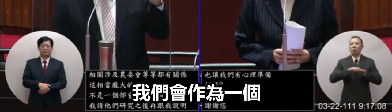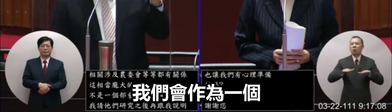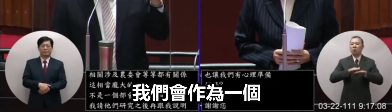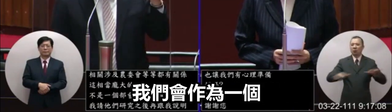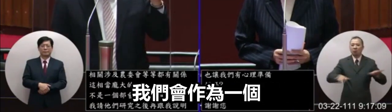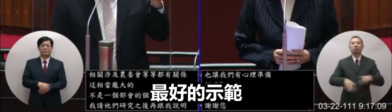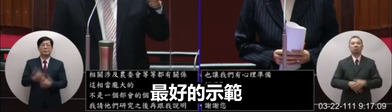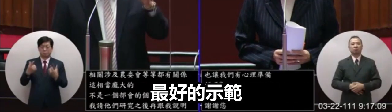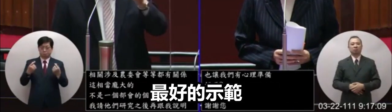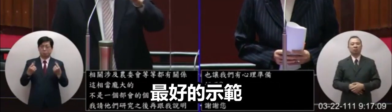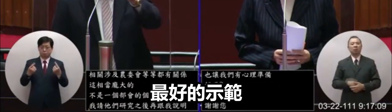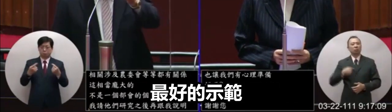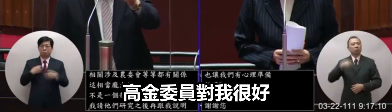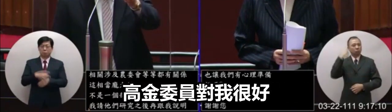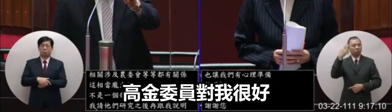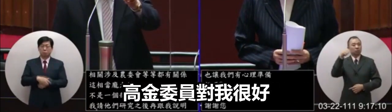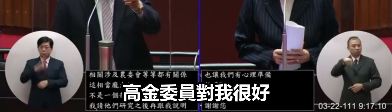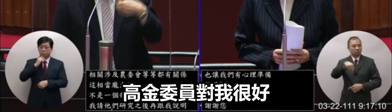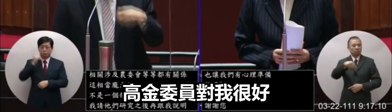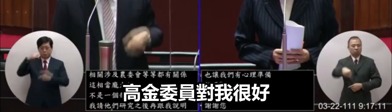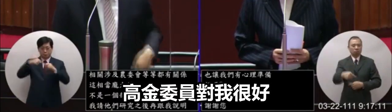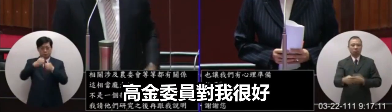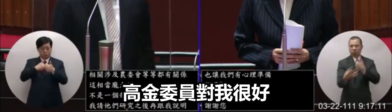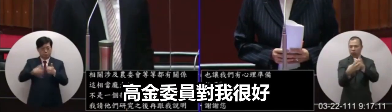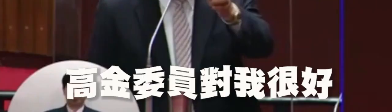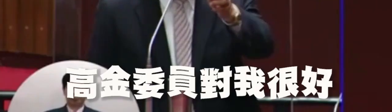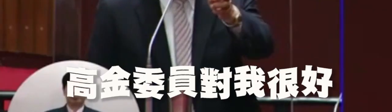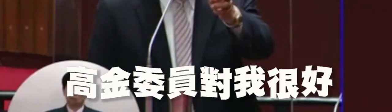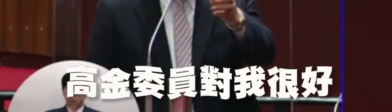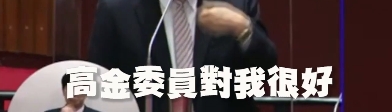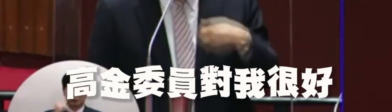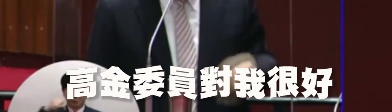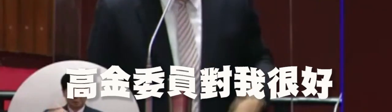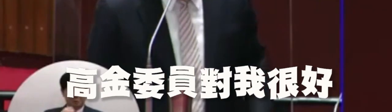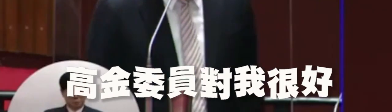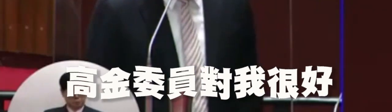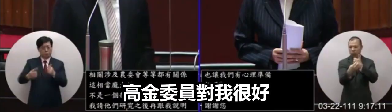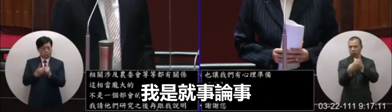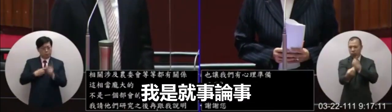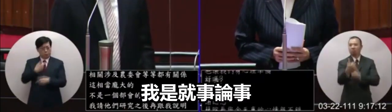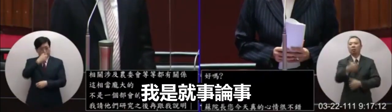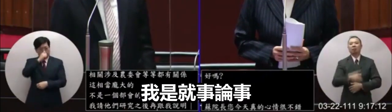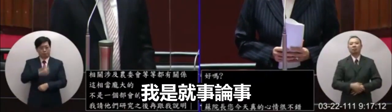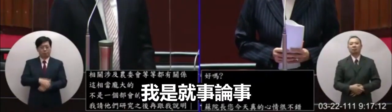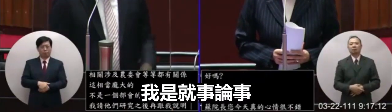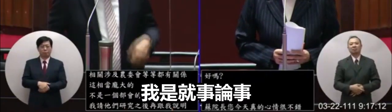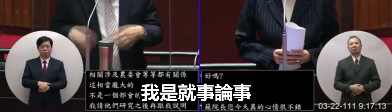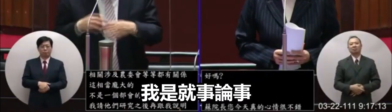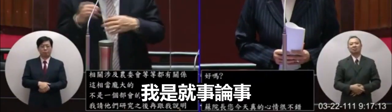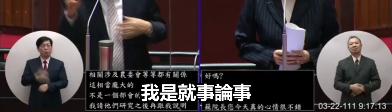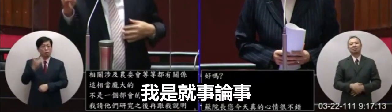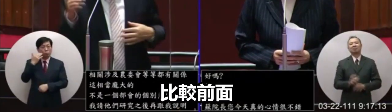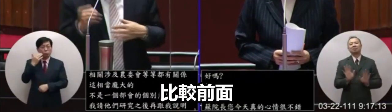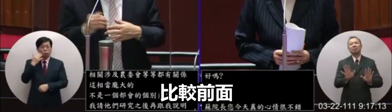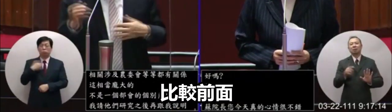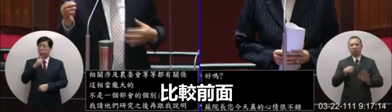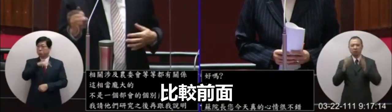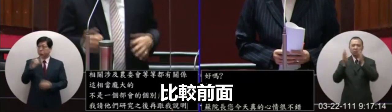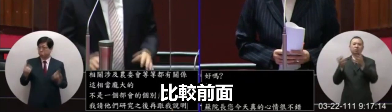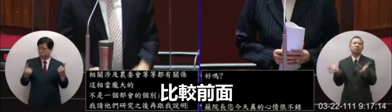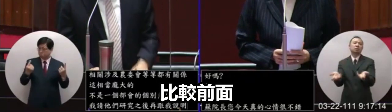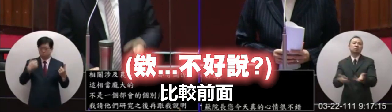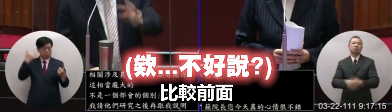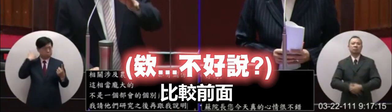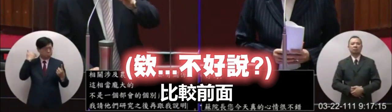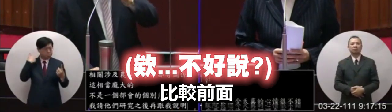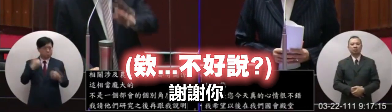我们会作为一个最好的示范。 高金委员对我很好，高金委员对我很好。 我是就事论事， 比较前